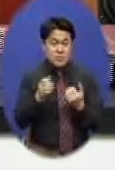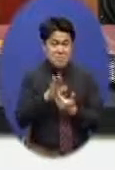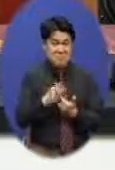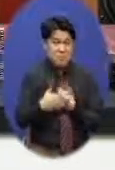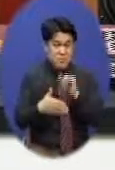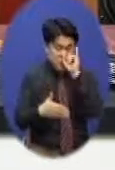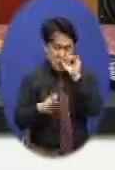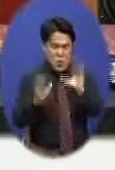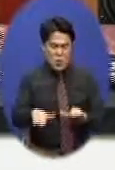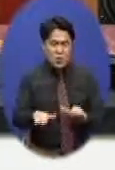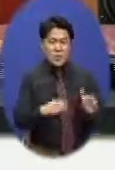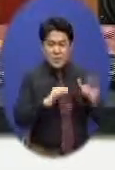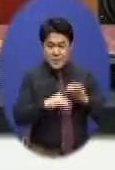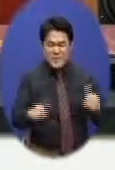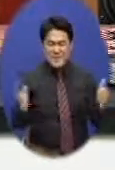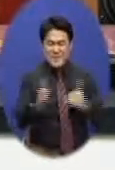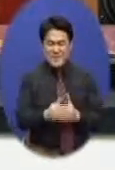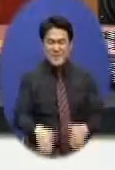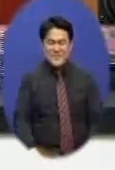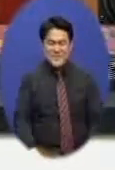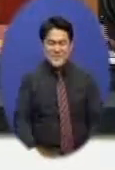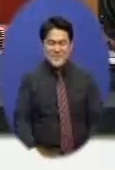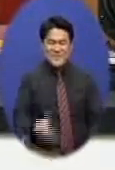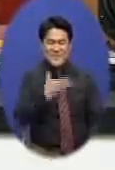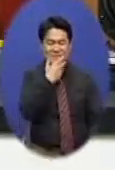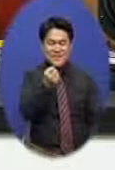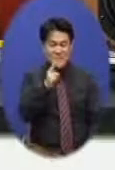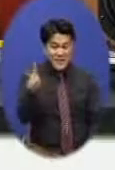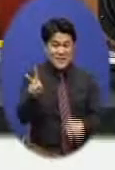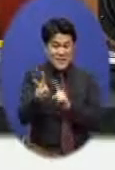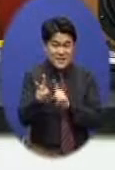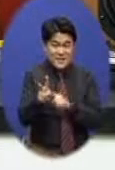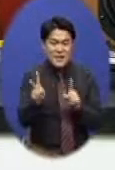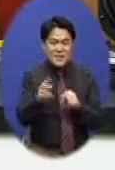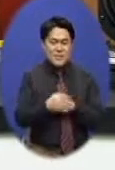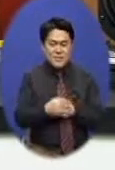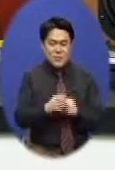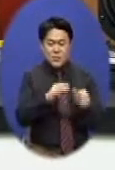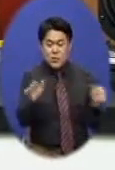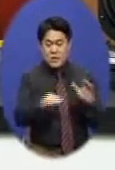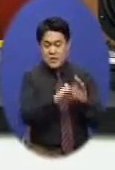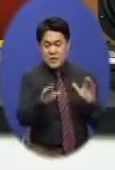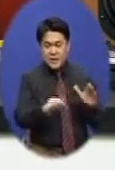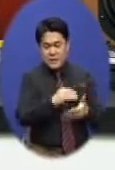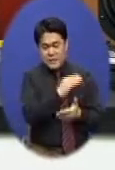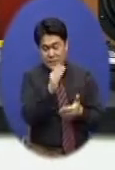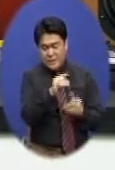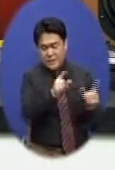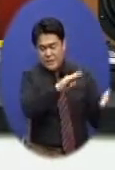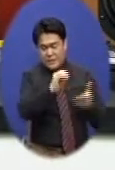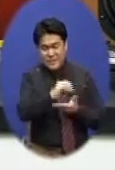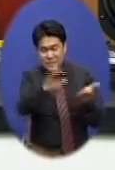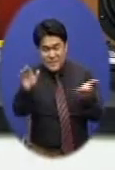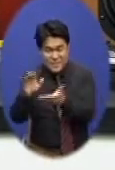정나눔드량 순서는 여기까지입니다. 네. 네. 자, 복지TV에 많이 소유된 가정의 이야기를 함께 나누고